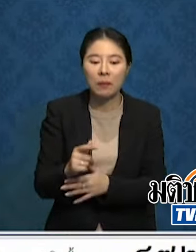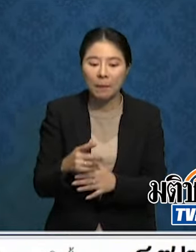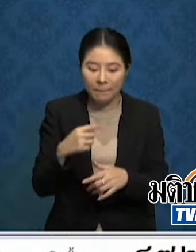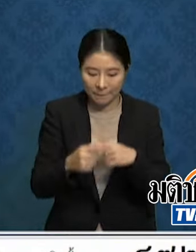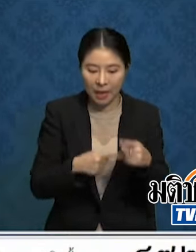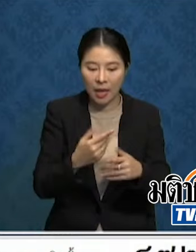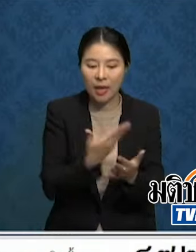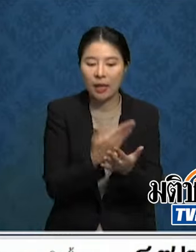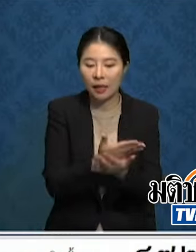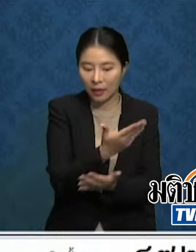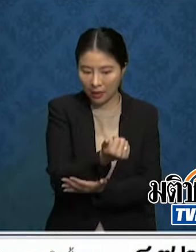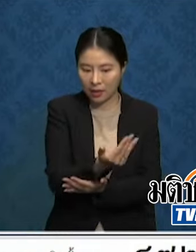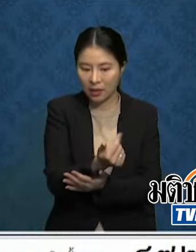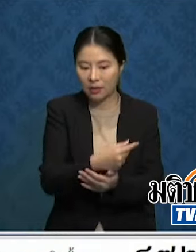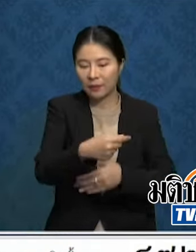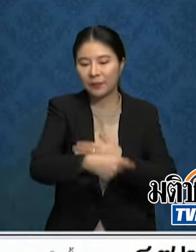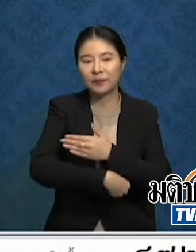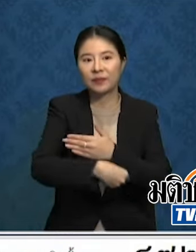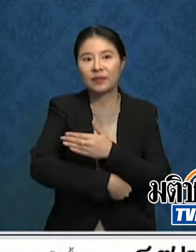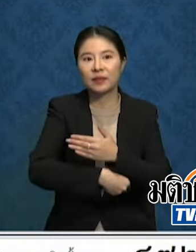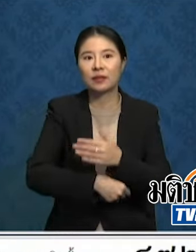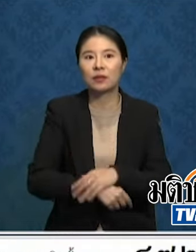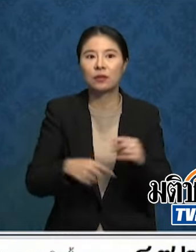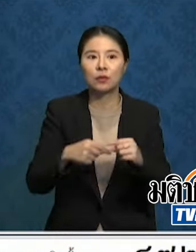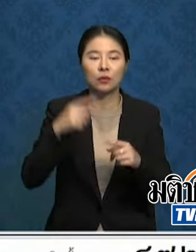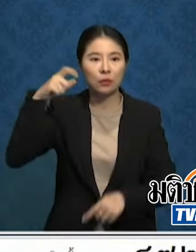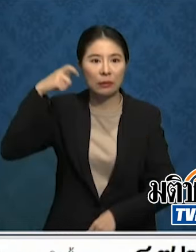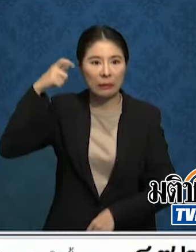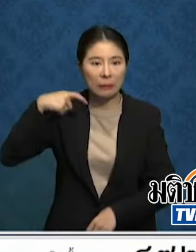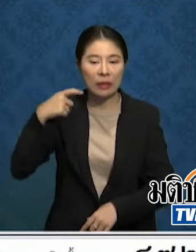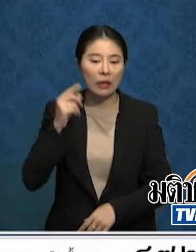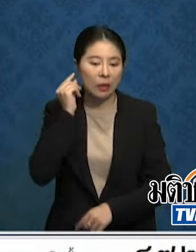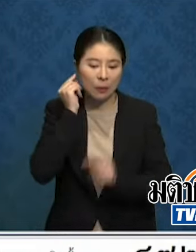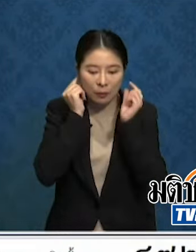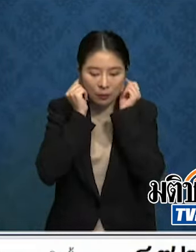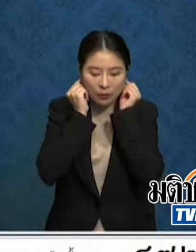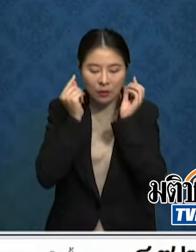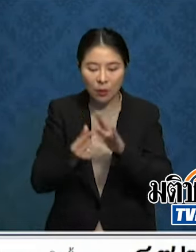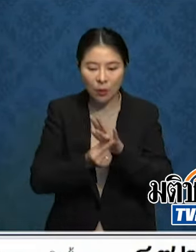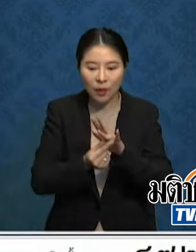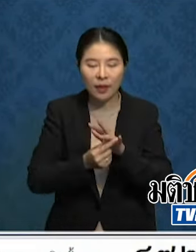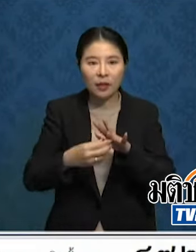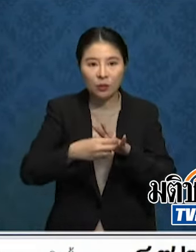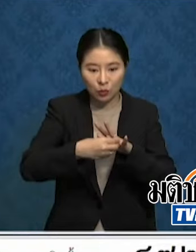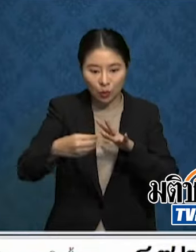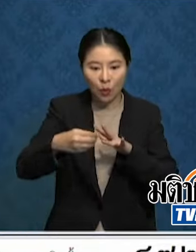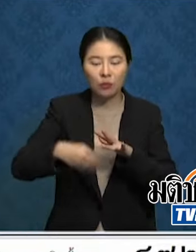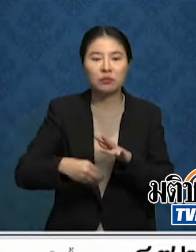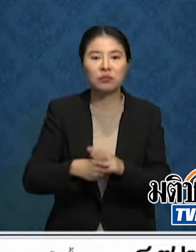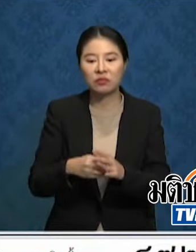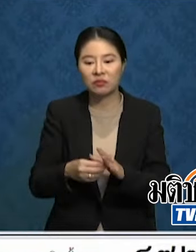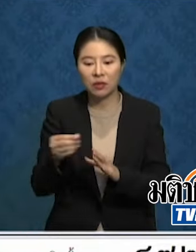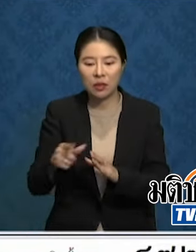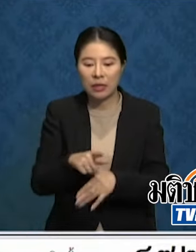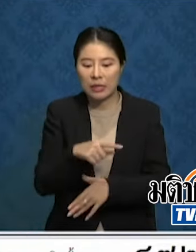ไถแล้วก็เข้ามาเก็บสวยมาไถทองพม่าค่ะมาไถแหวนไถต้มหูไถสร้อยที่เขาใส่นะคะถ้าไม่ถอดให้เนี่ยก็เดือดร้อนมีการข่